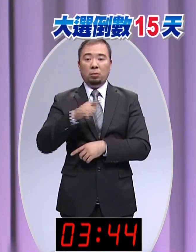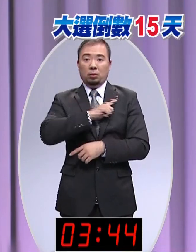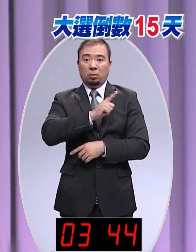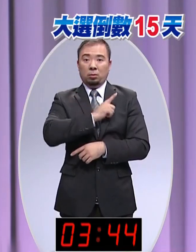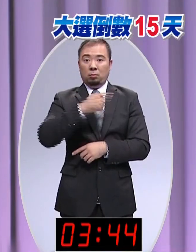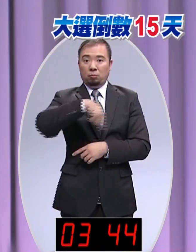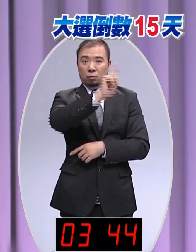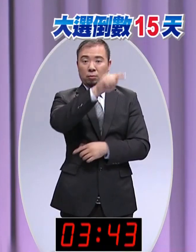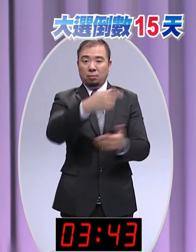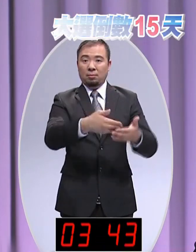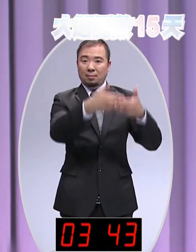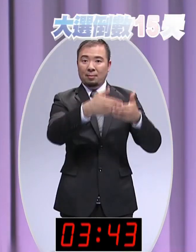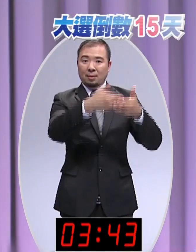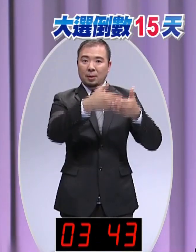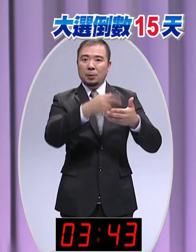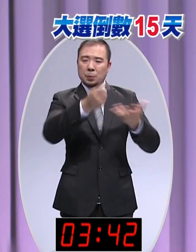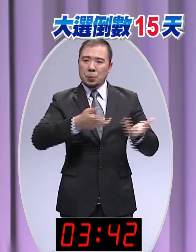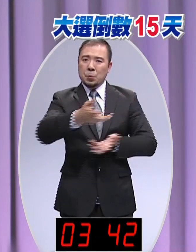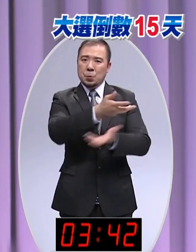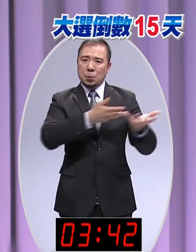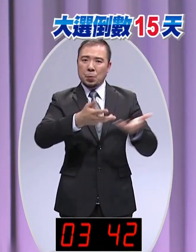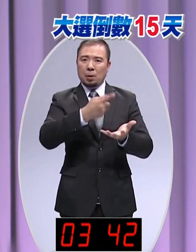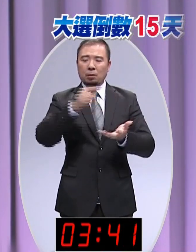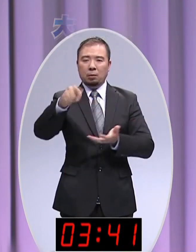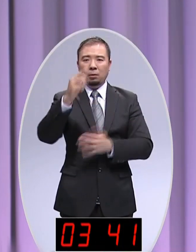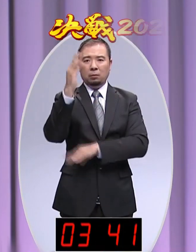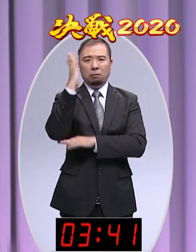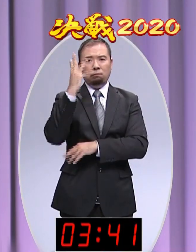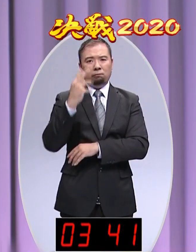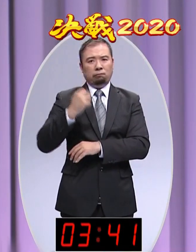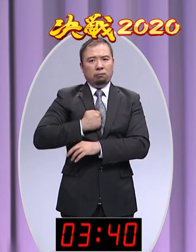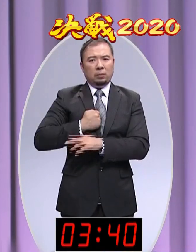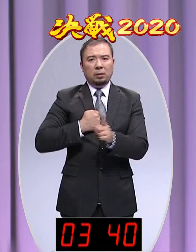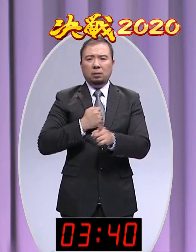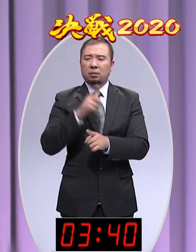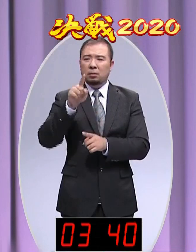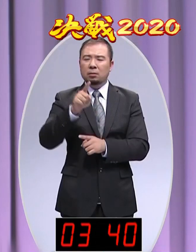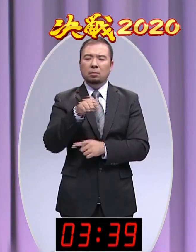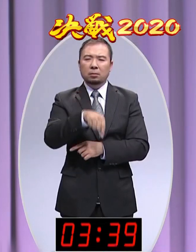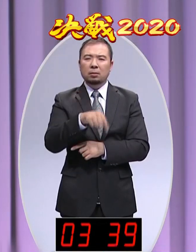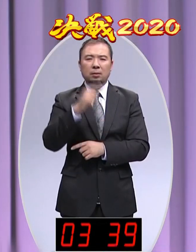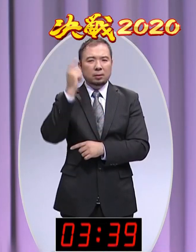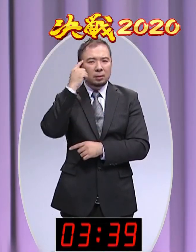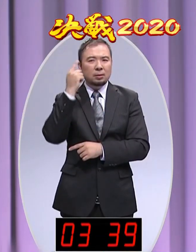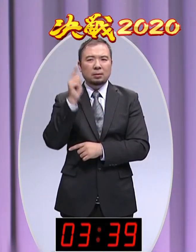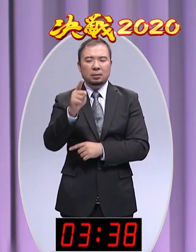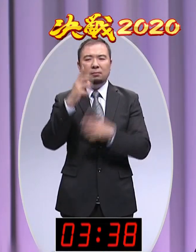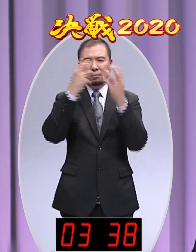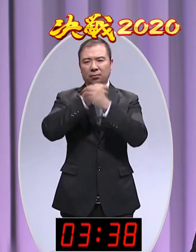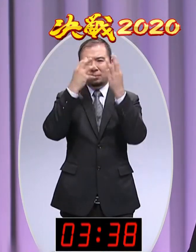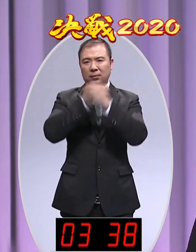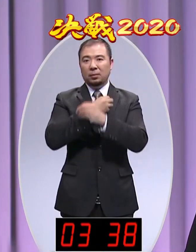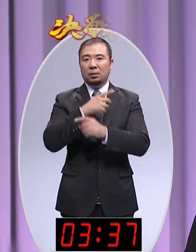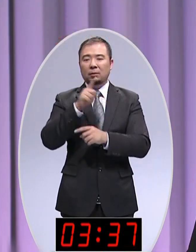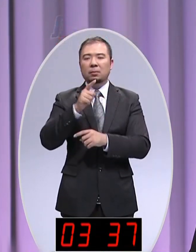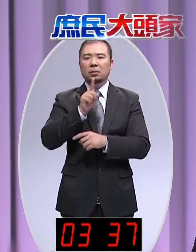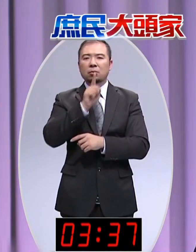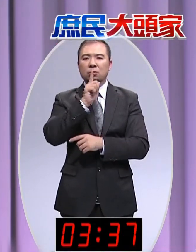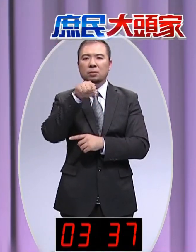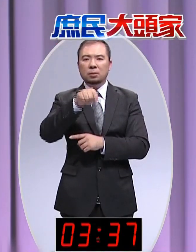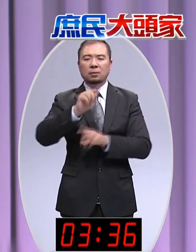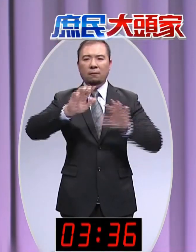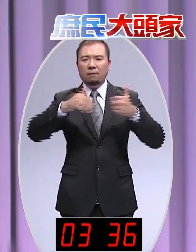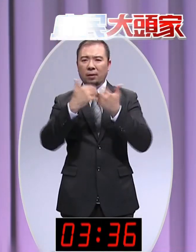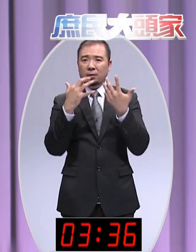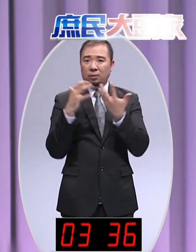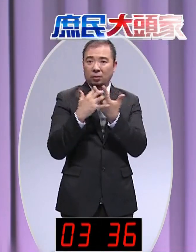响。反渗透法是为了反渗透，它不是反交流。那我相信我们的民进党